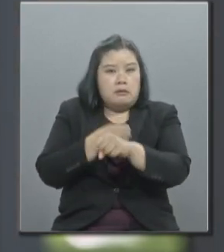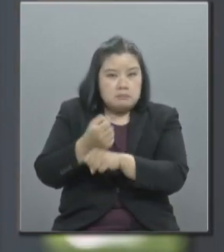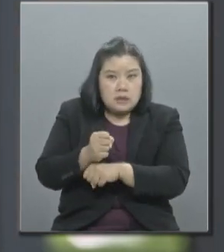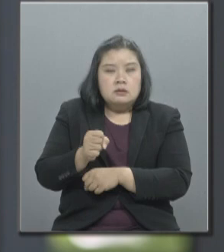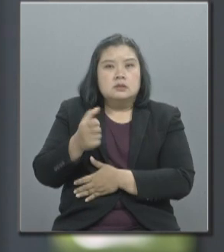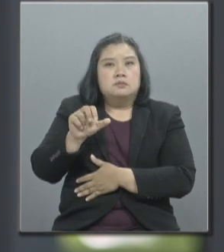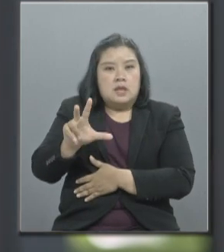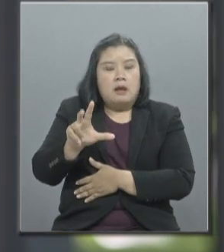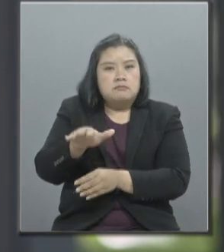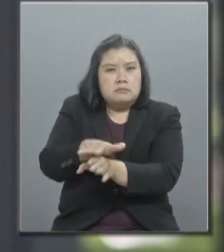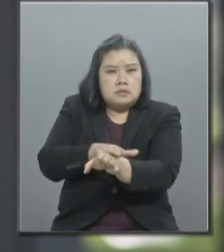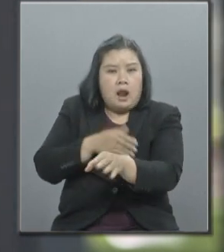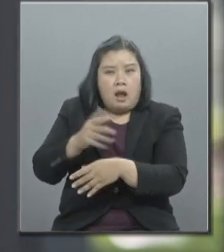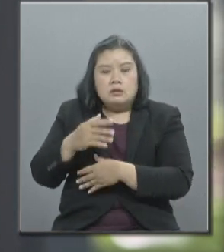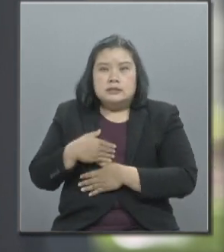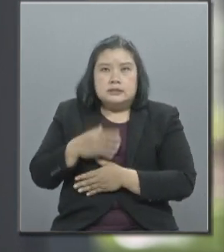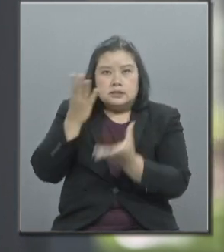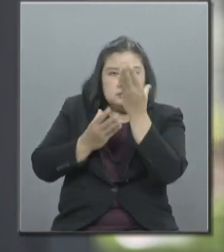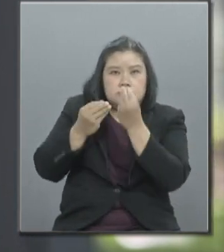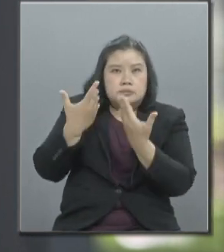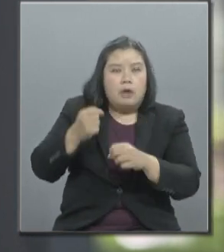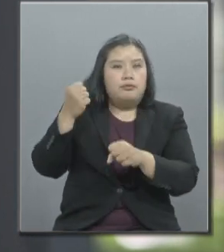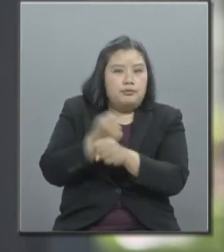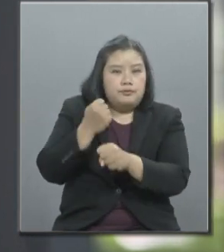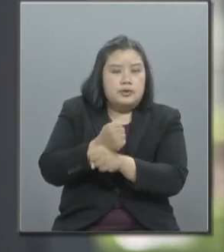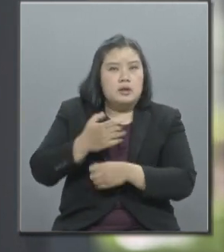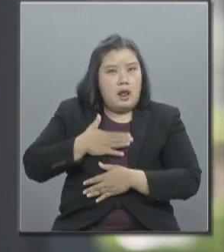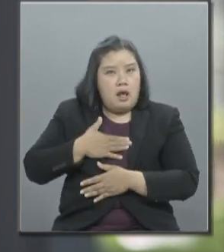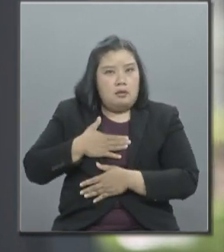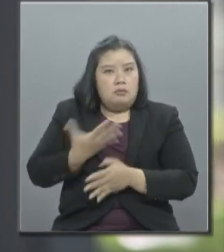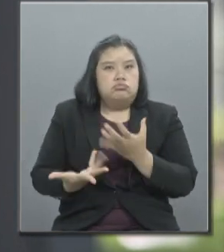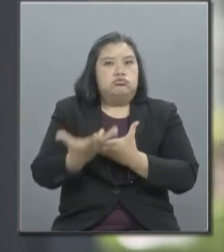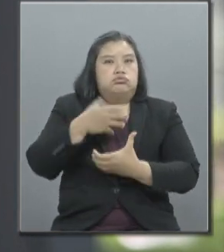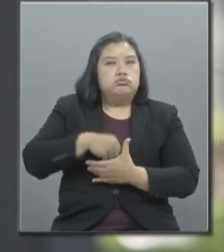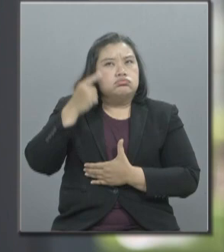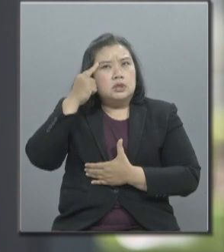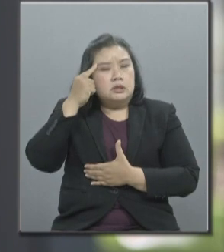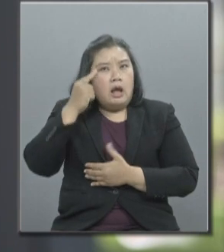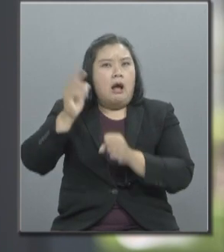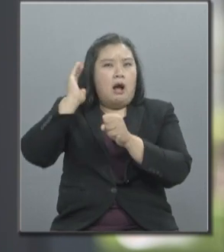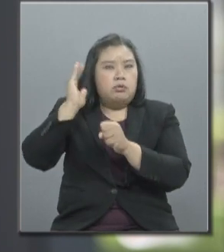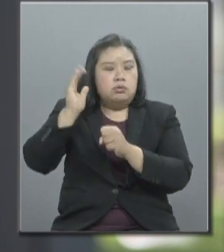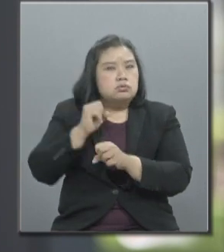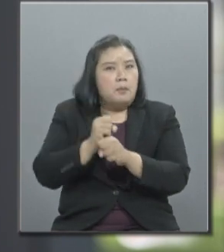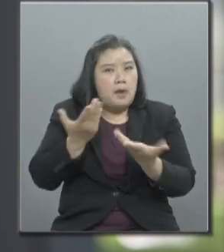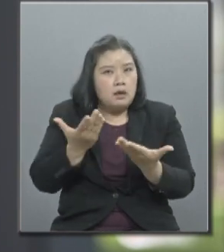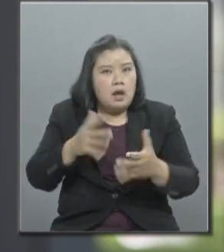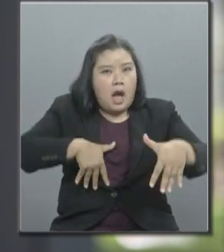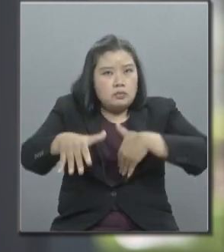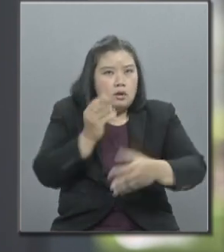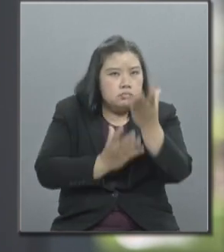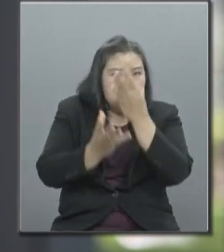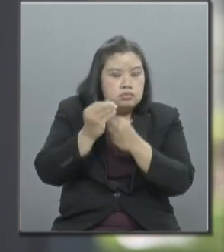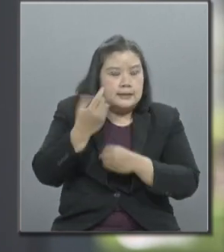คุณผู้ชมด้วยแล้วเราก็รู้สึกว่าเราได้เข้าใจรูปแบบของการนำเสนอมากขึ้นทำยังไงคนดูเนี่ยเขาได้สิ่ง